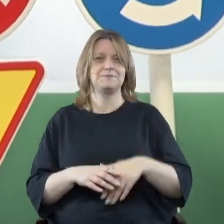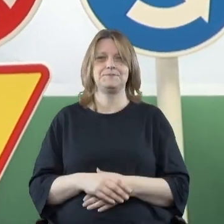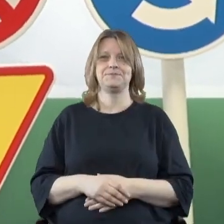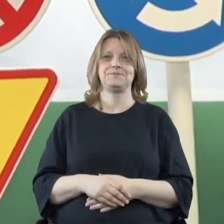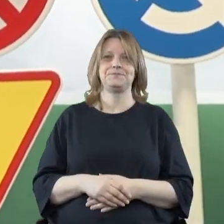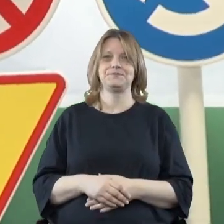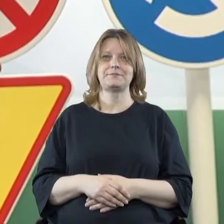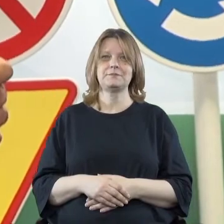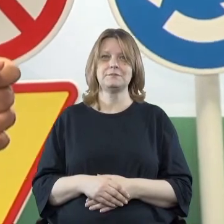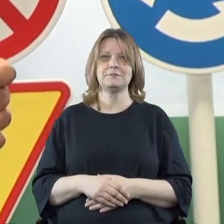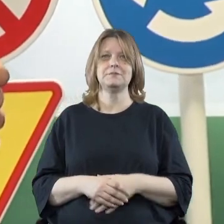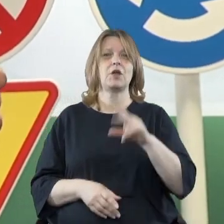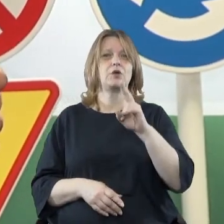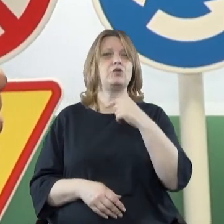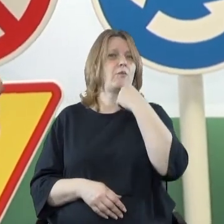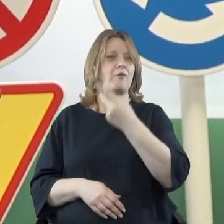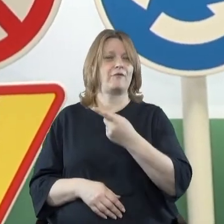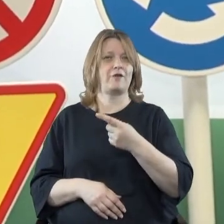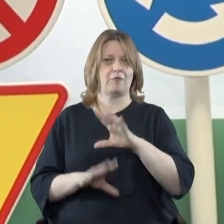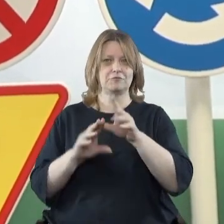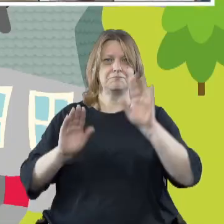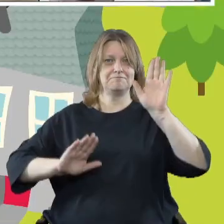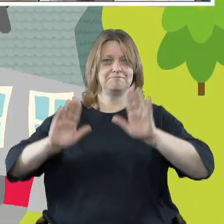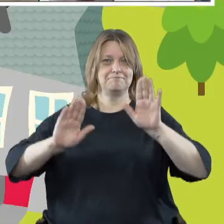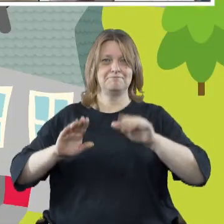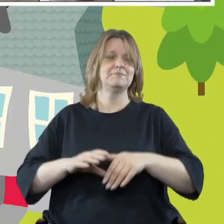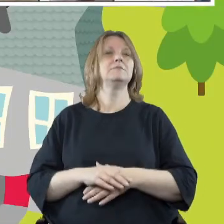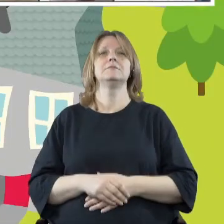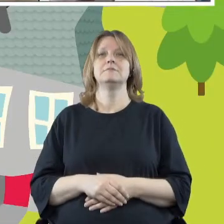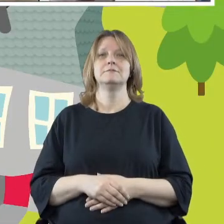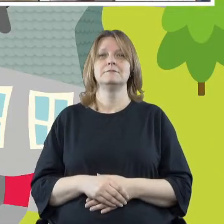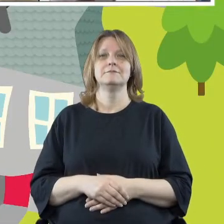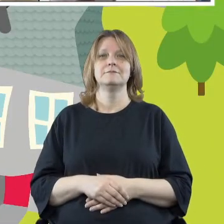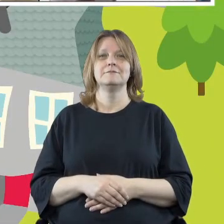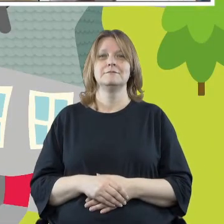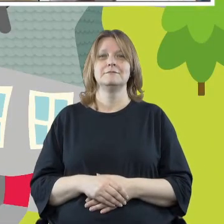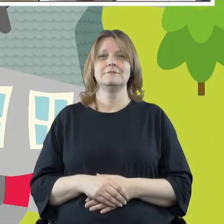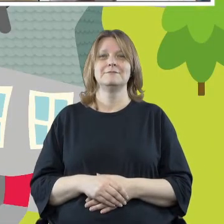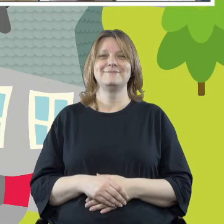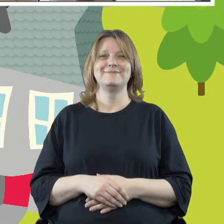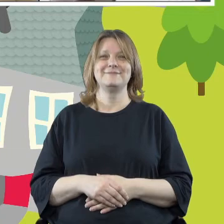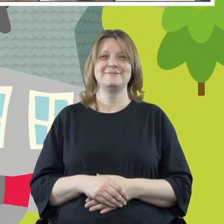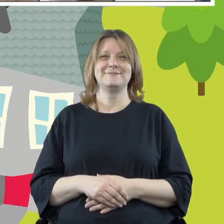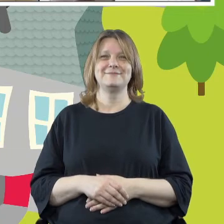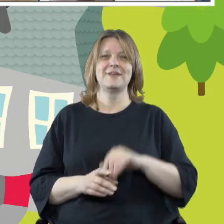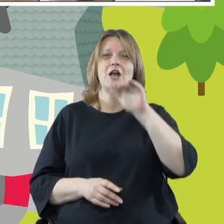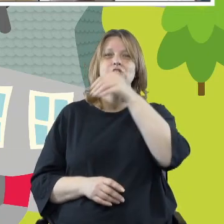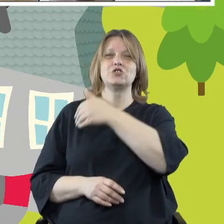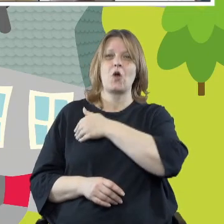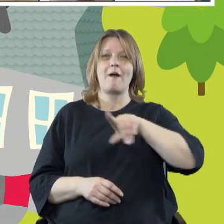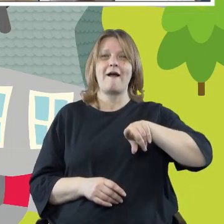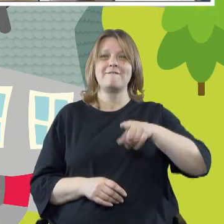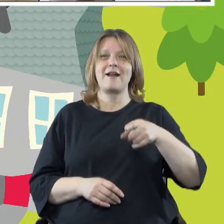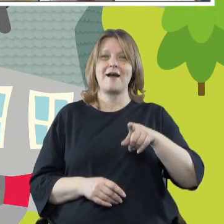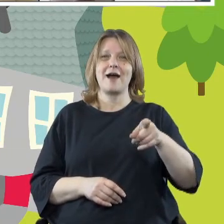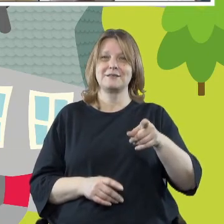Pies. Kto powie? No, wszyscy się zgłaszają. A czemu się nie zgłaszać? Może no szkoła z Francji od pani